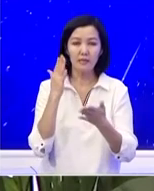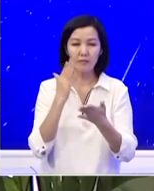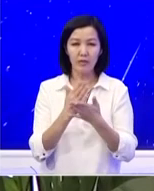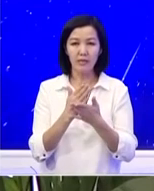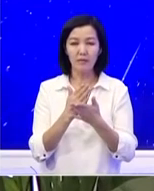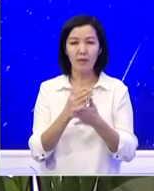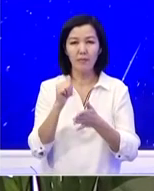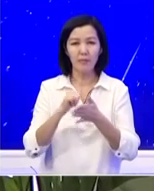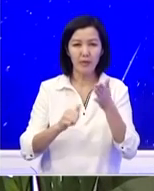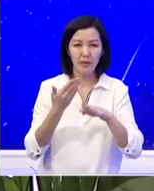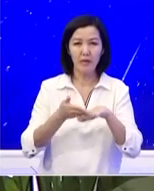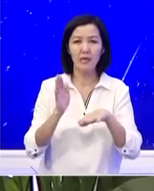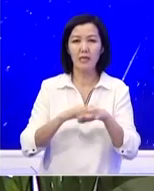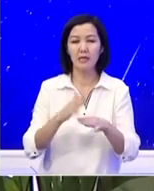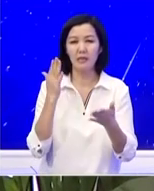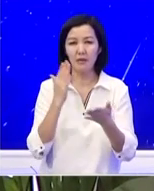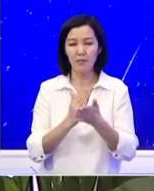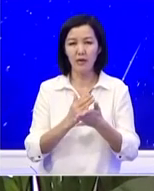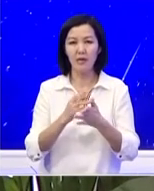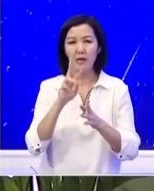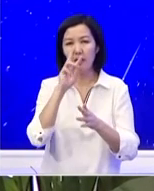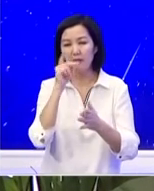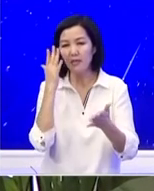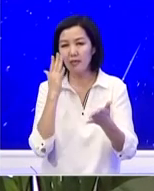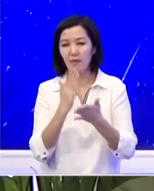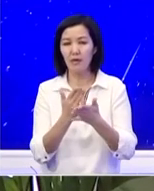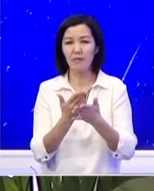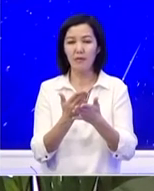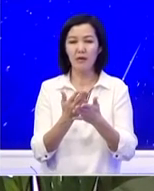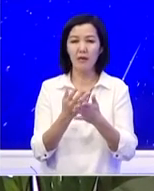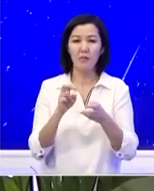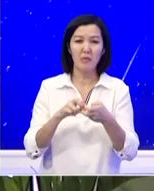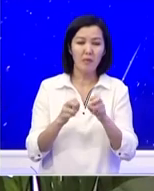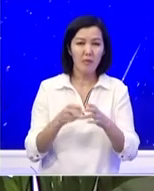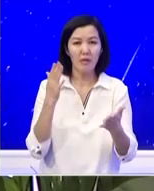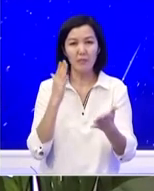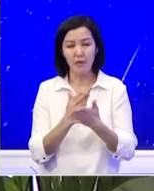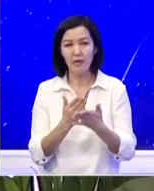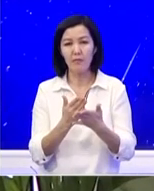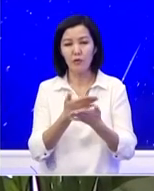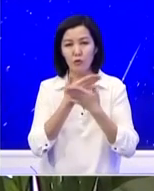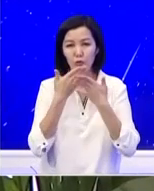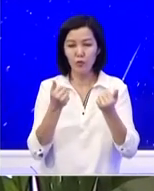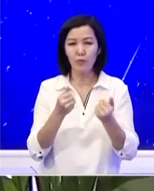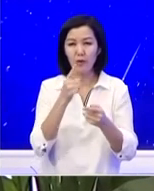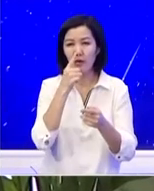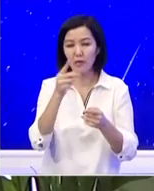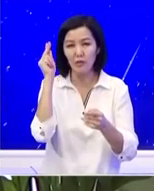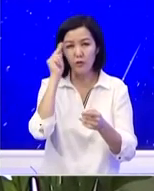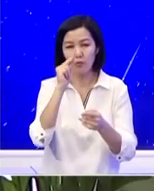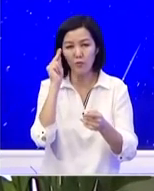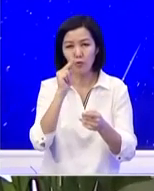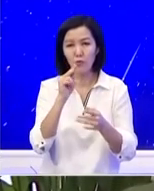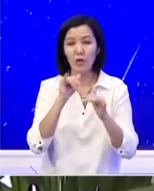жатыр, педагогтар қандай қиыншылықтарға тап болып жатыр, ол кісілердің осы қашықтықтан білім беру